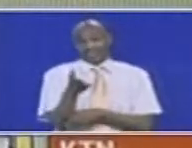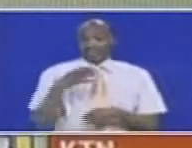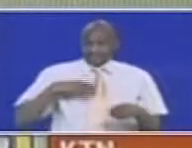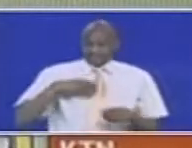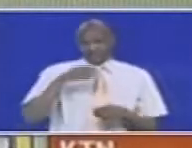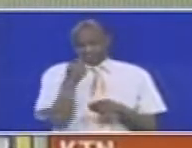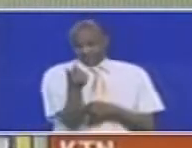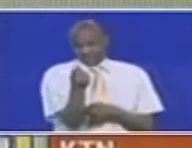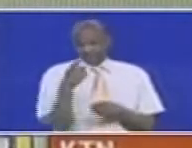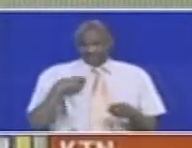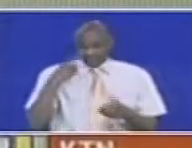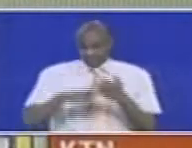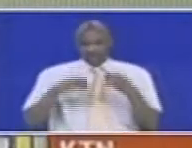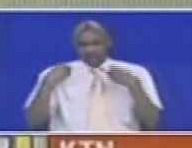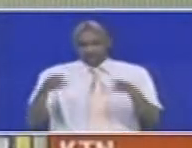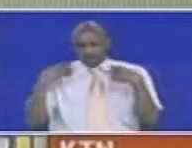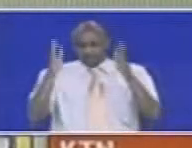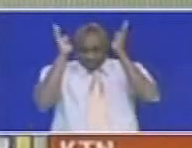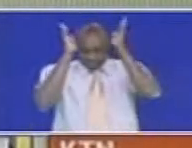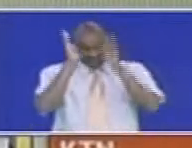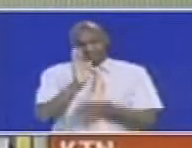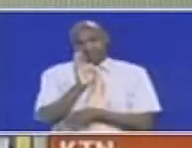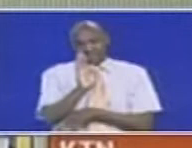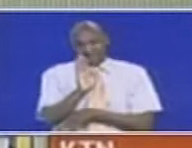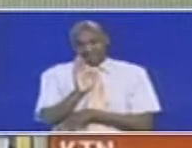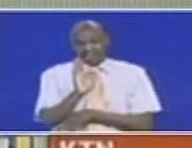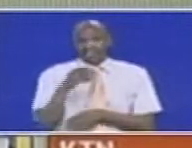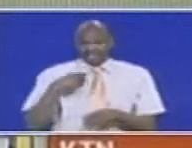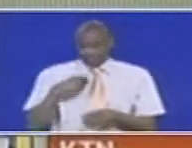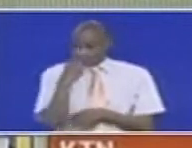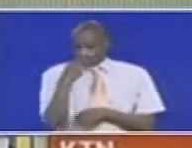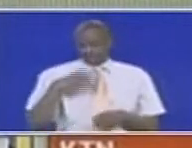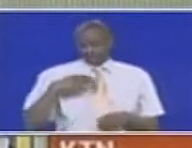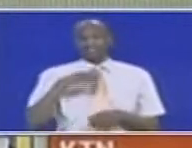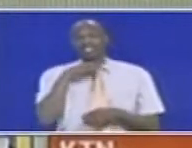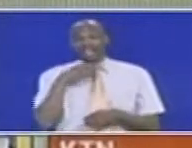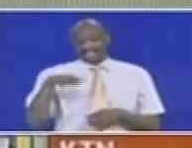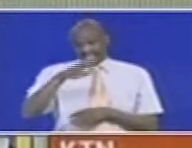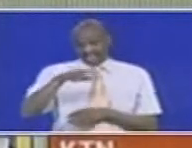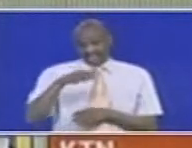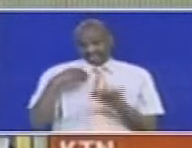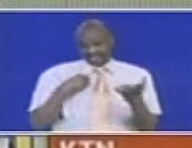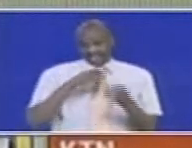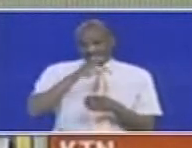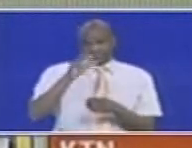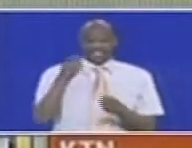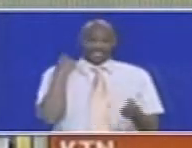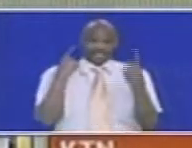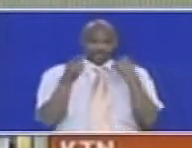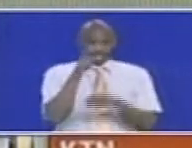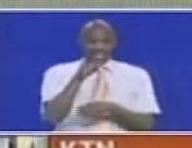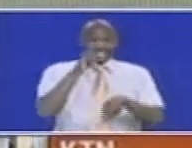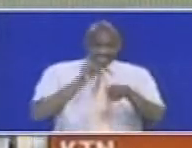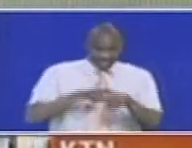kadhaa wakiwapoteza punda wao katika hali ya kutatanisha. Na watu wawili wamefariki katika kijiji cha Kapchanga, kaunti ya Kericho, baada ya